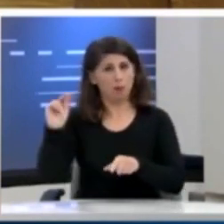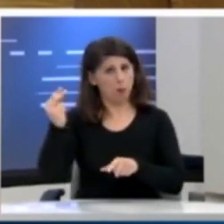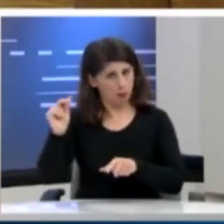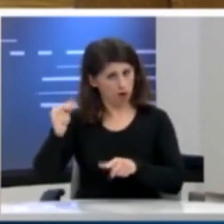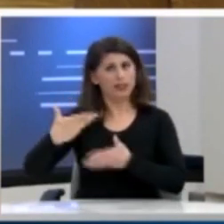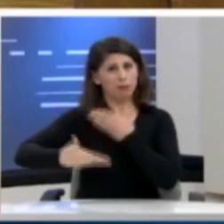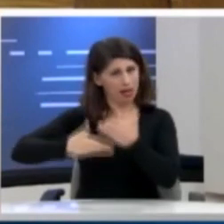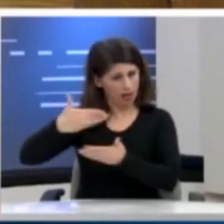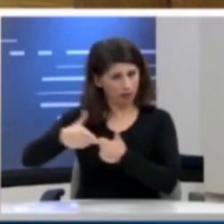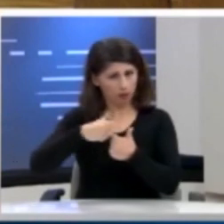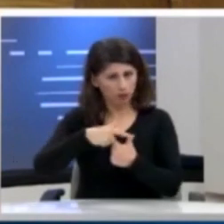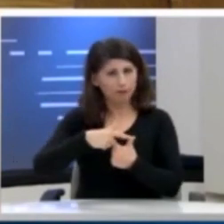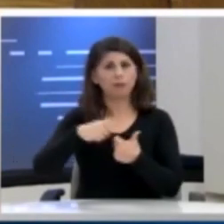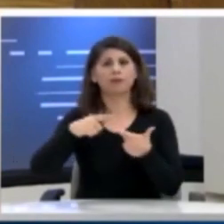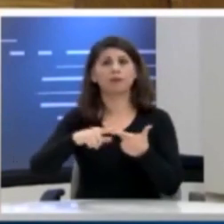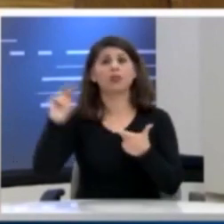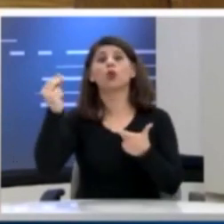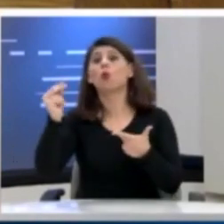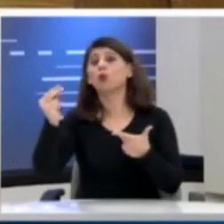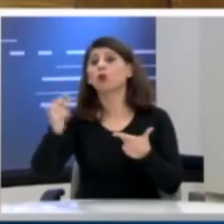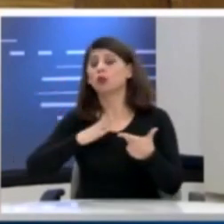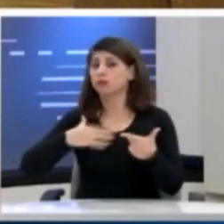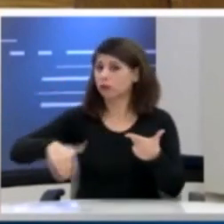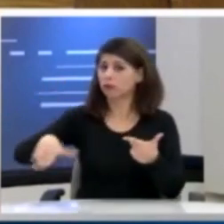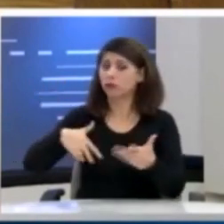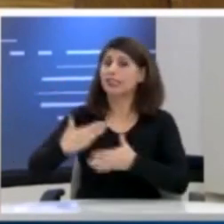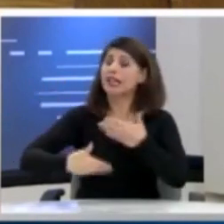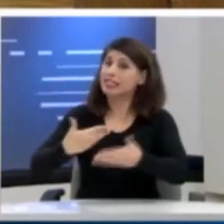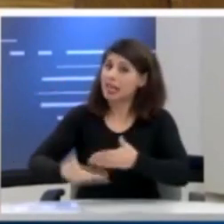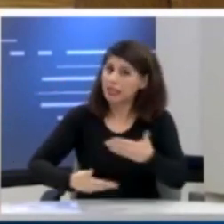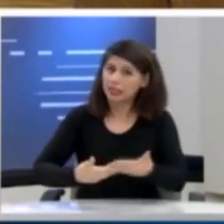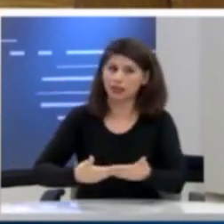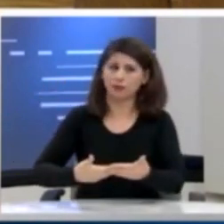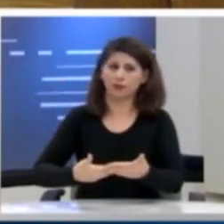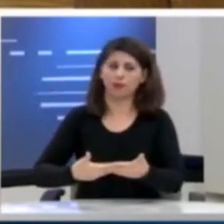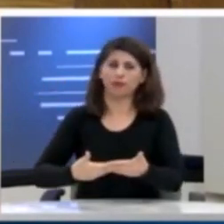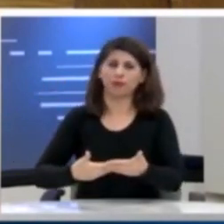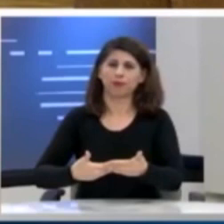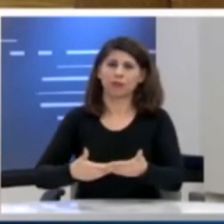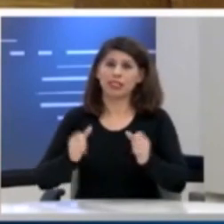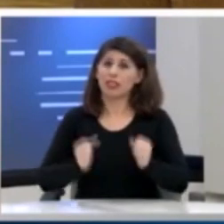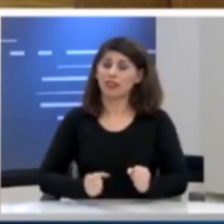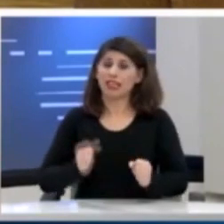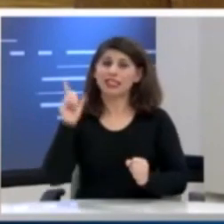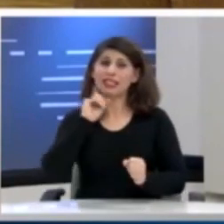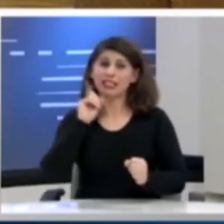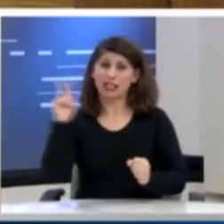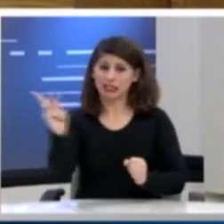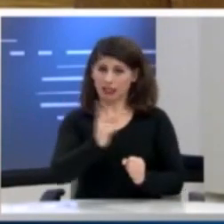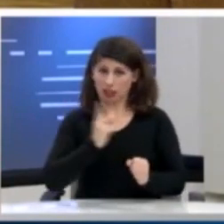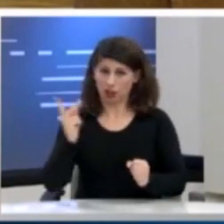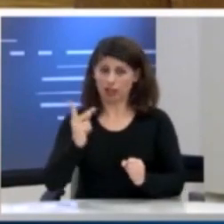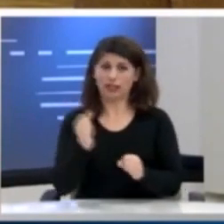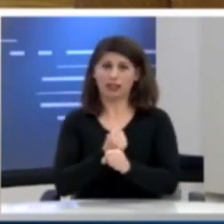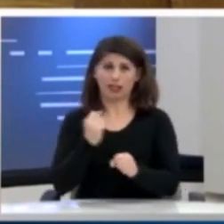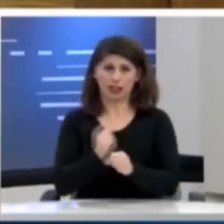πολιτιστική παράδοση, με την κουλτούρα του λαού, με την εξέλιξη στη θέση της γυναίκας στην κοινωνία,